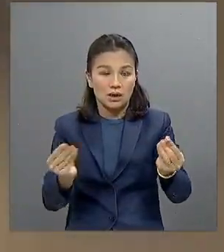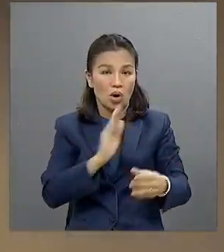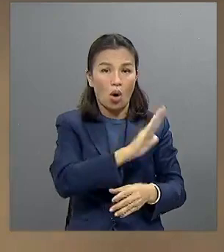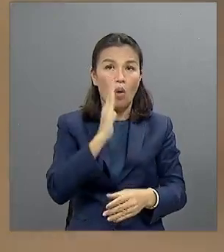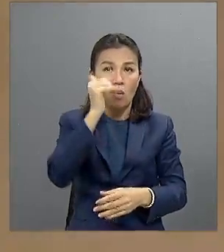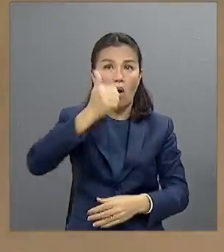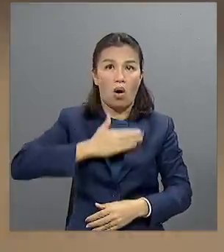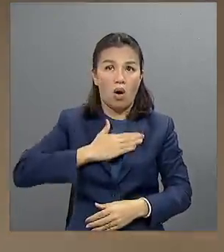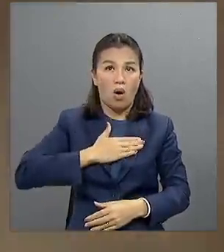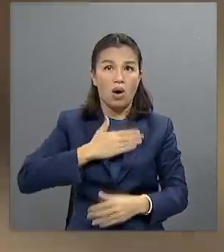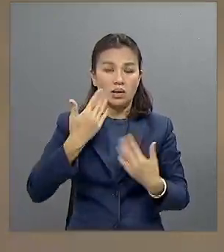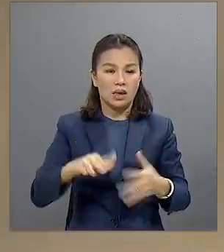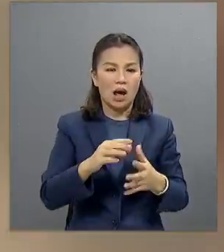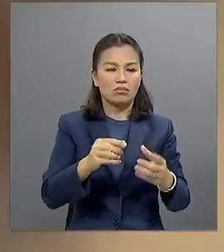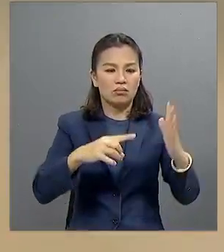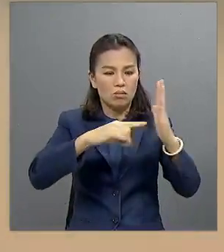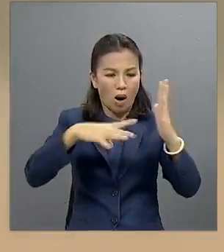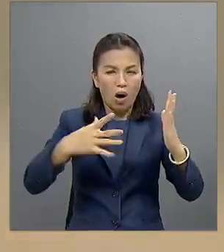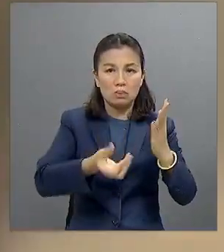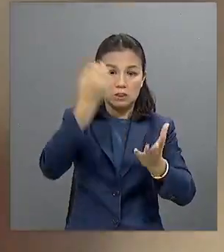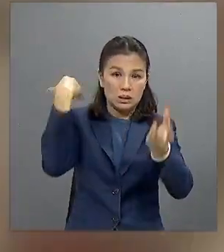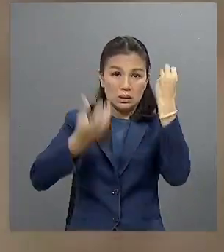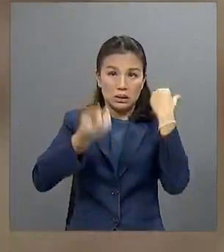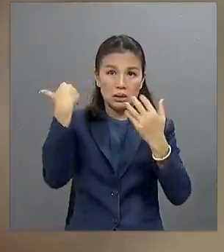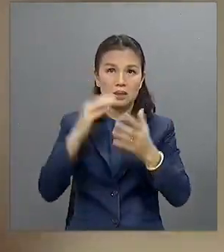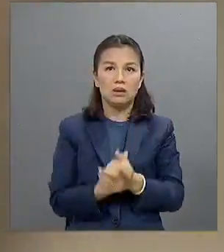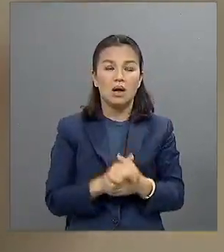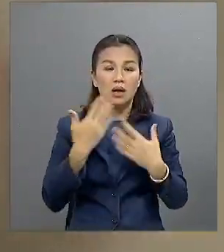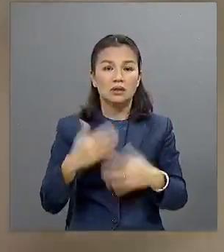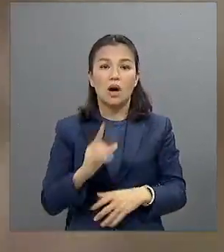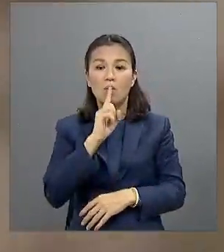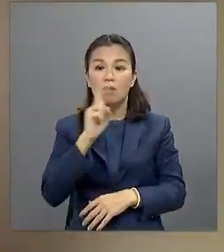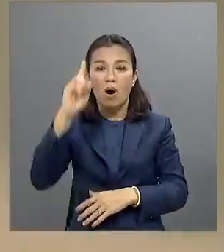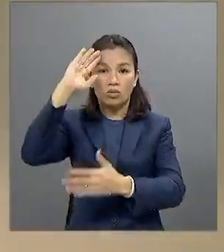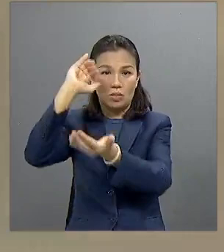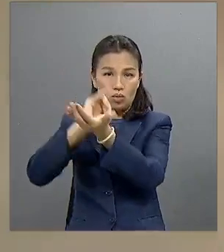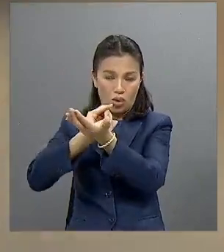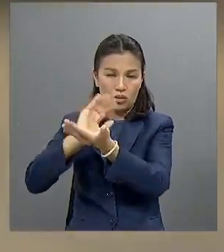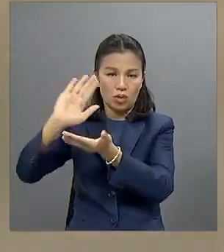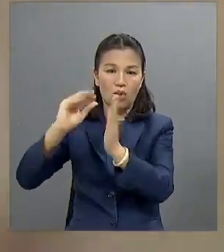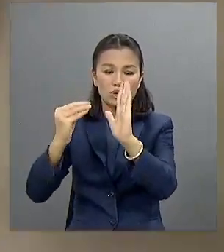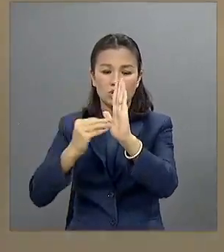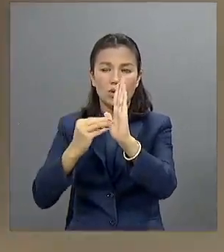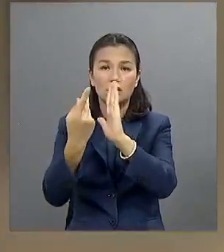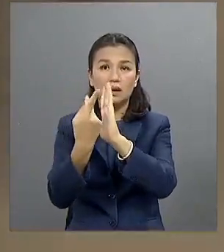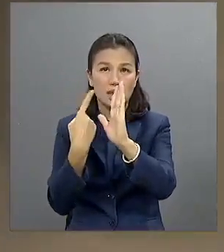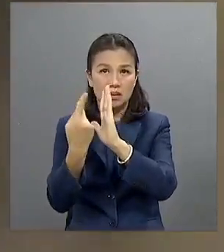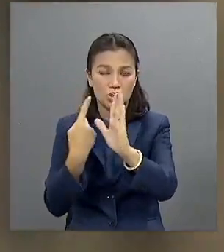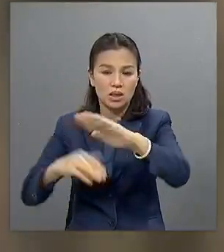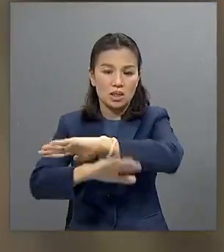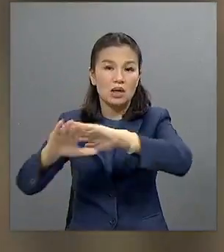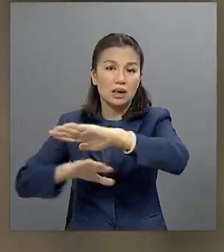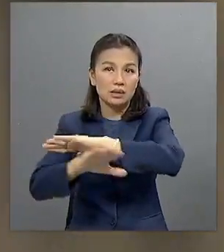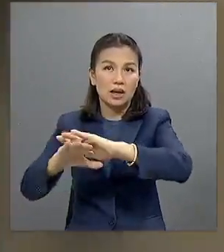รื้อรั้วของเขาออกไปต่อมาในประเสริฐก็แจ้งความที่สถานีตำรวจภูธรเมืองกาญจนบุรีเป็นหลักฐานกันเนี่ยล่ะค่ะ คุณก็ไม่สามารถแตะ